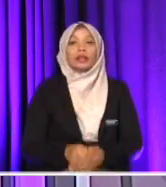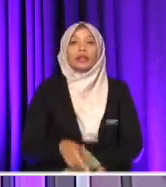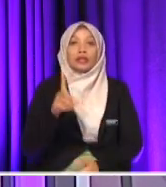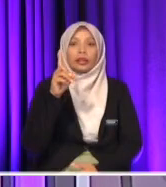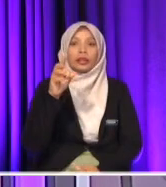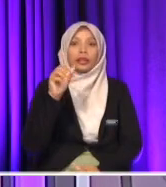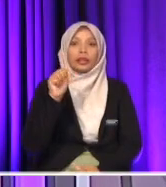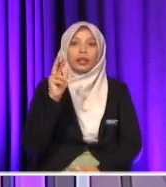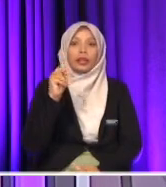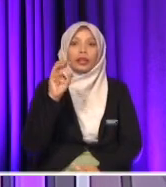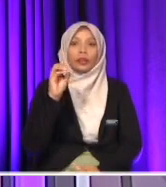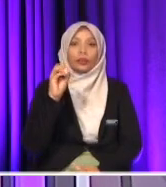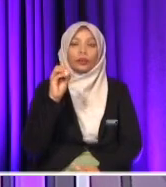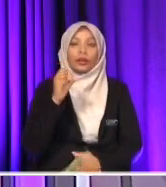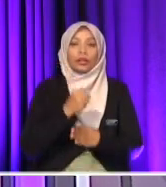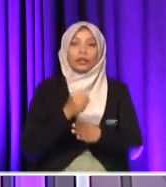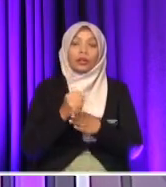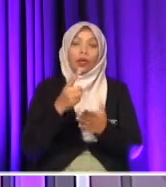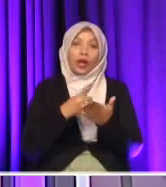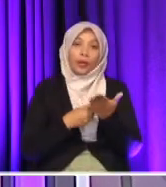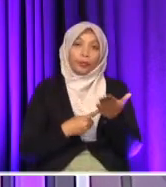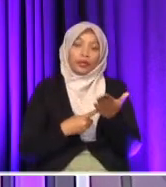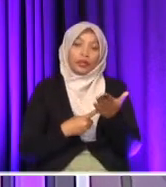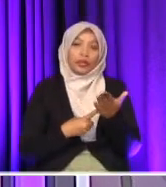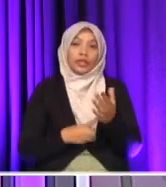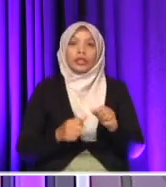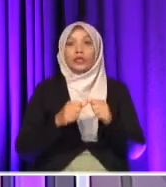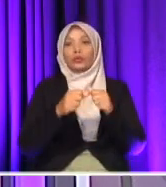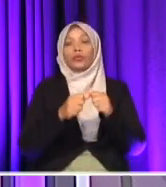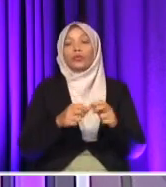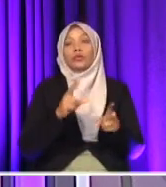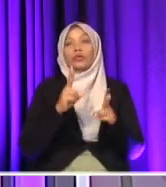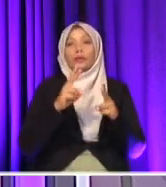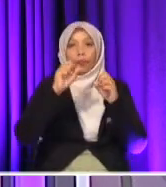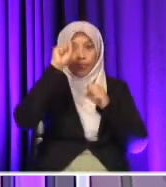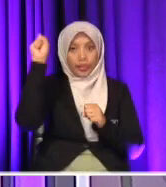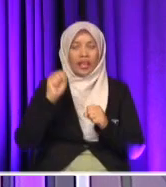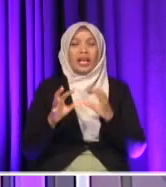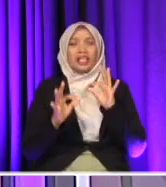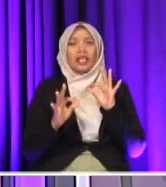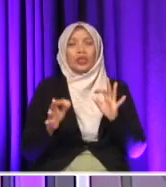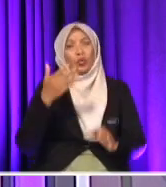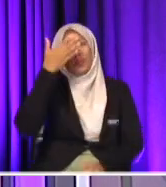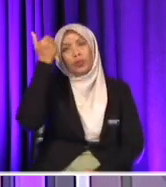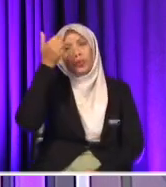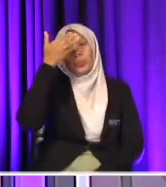kita ikut soalan. So soalan ni okey, dia tak ada nyatakan. So kalaulah kita tak ingat, okey, contoh kalau tak ingat, okey, kita tahu tadi